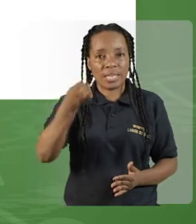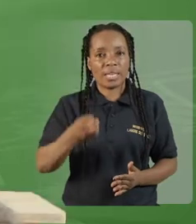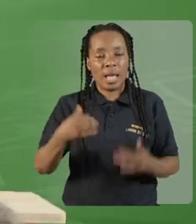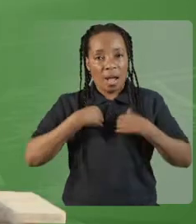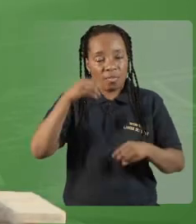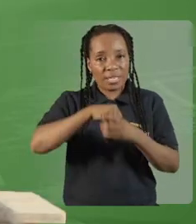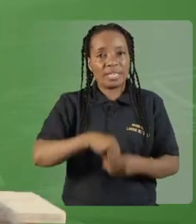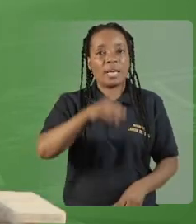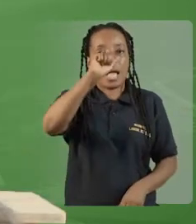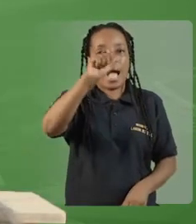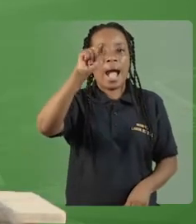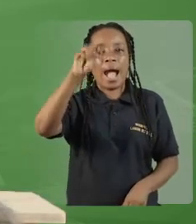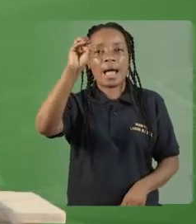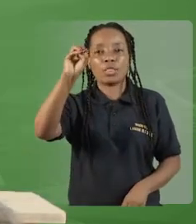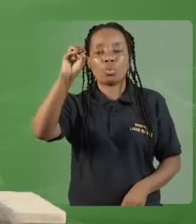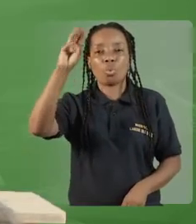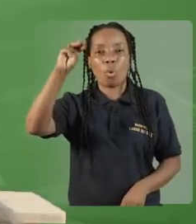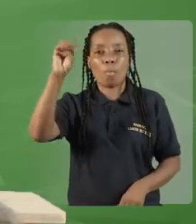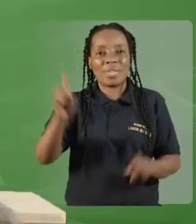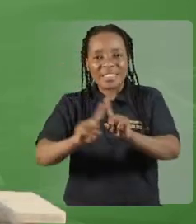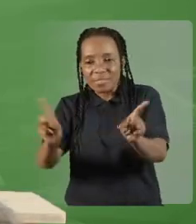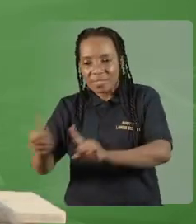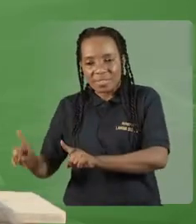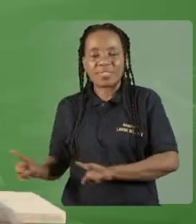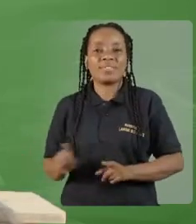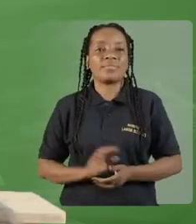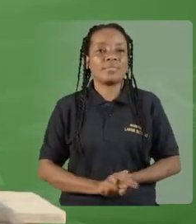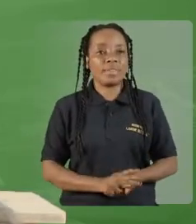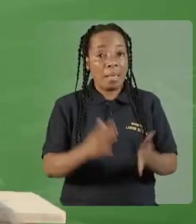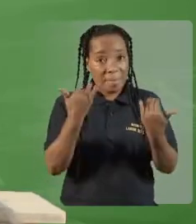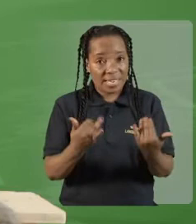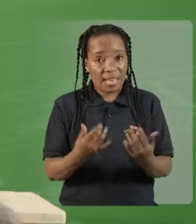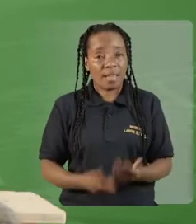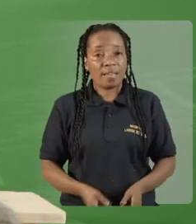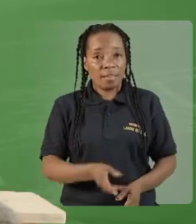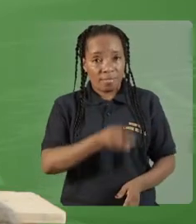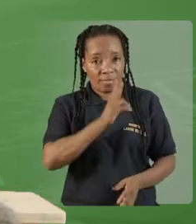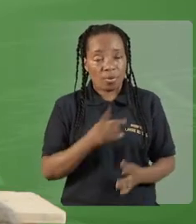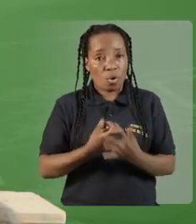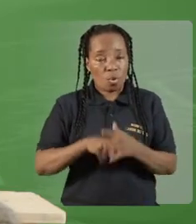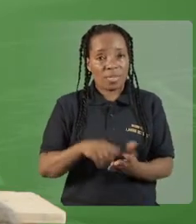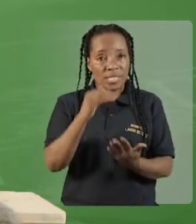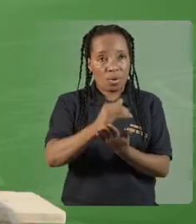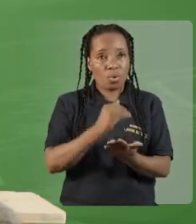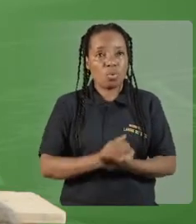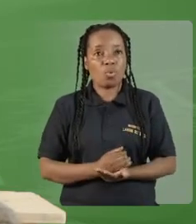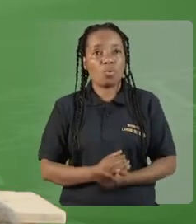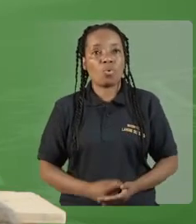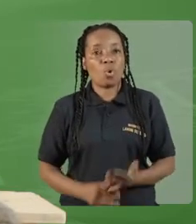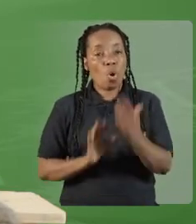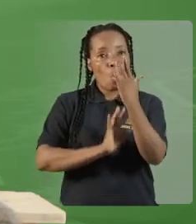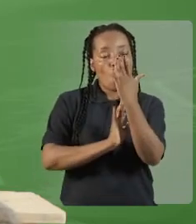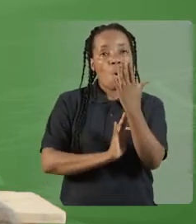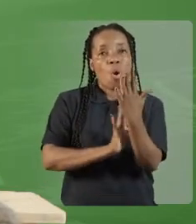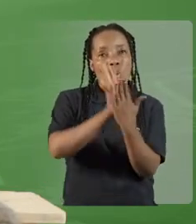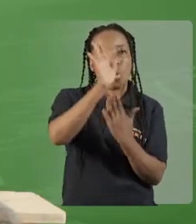différents. Maintenant, nous allons entrer de plein pied dans notre leçon en commençant par l'étude de la